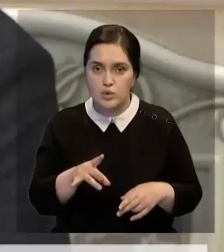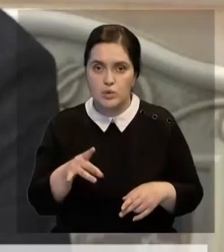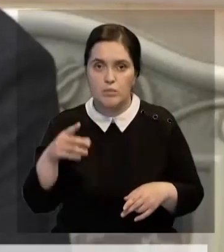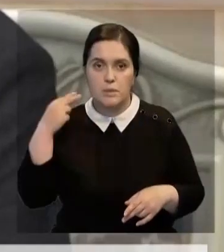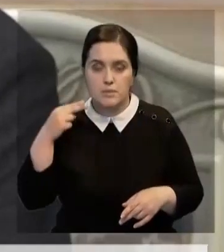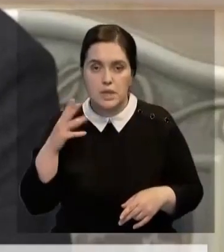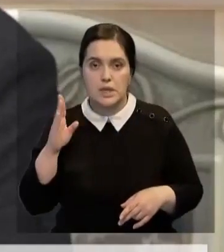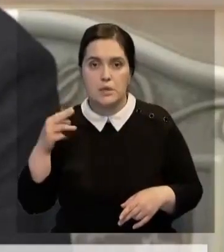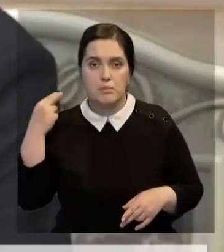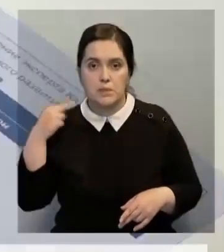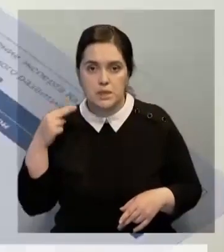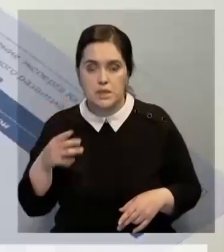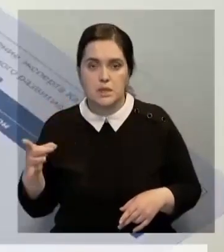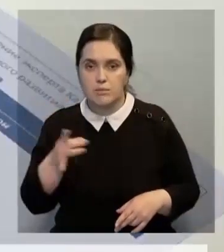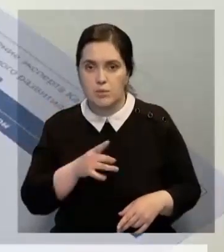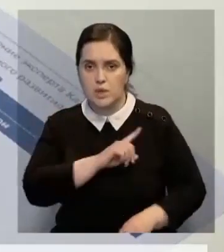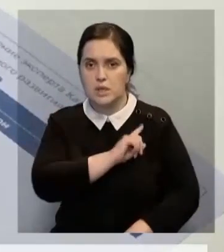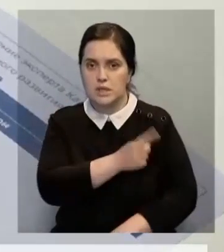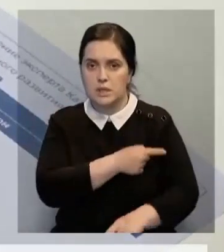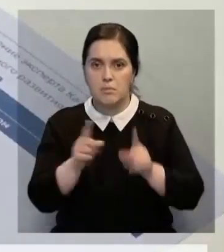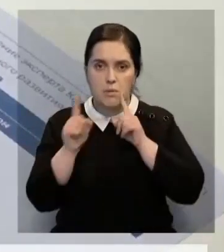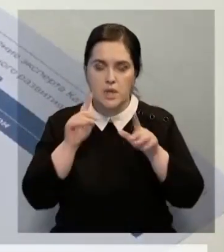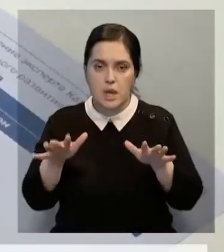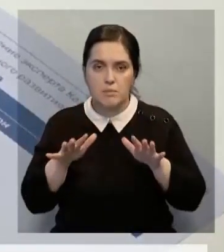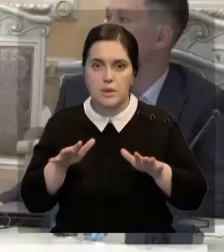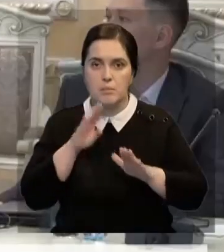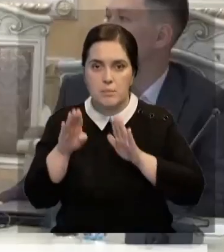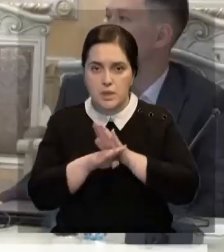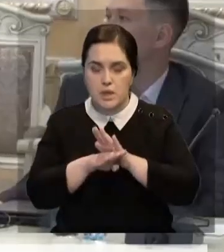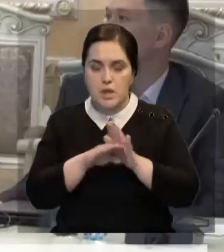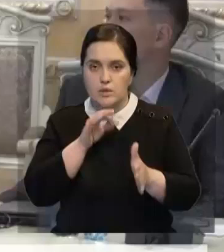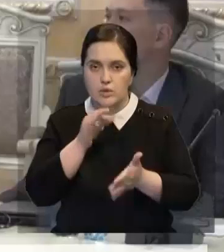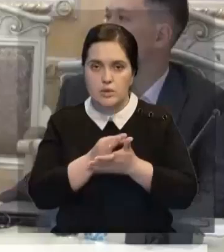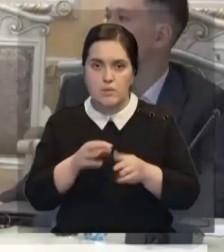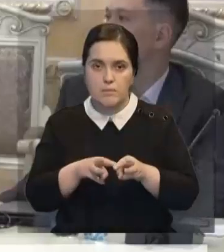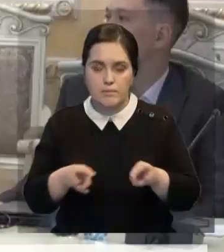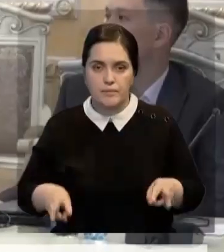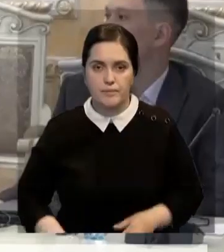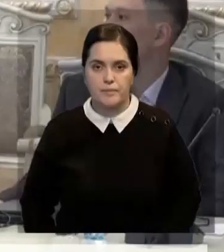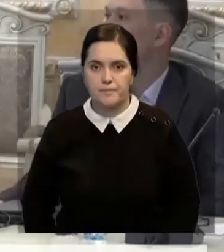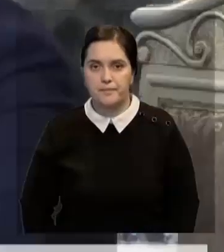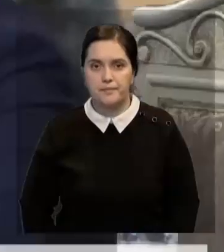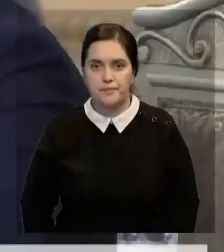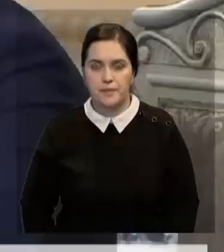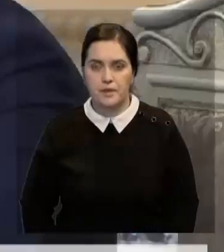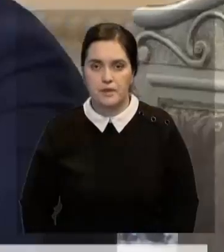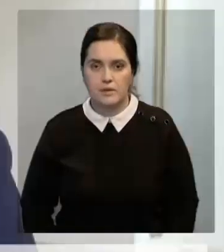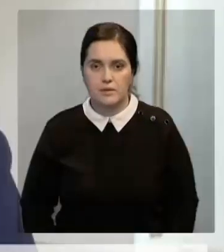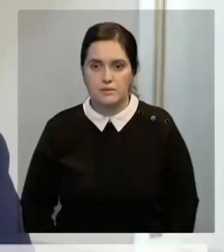от суперпрезидентской к президентской республике, сильным парламентом и подотчетным правительством.